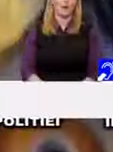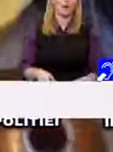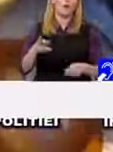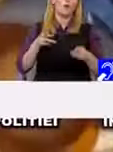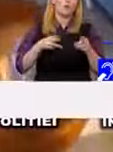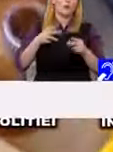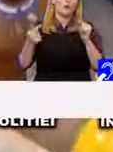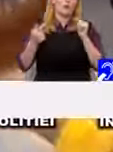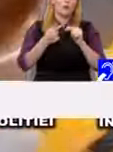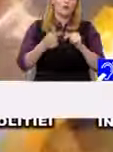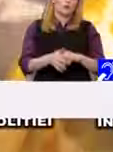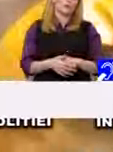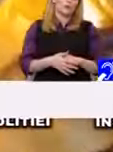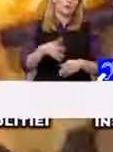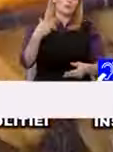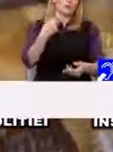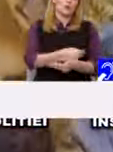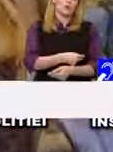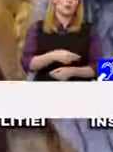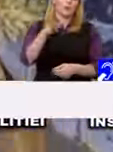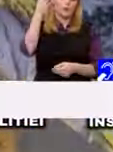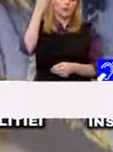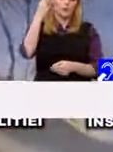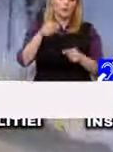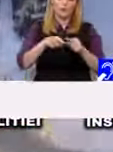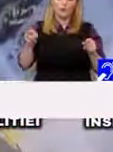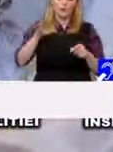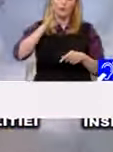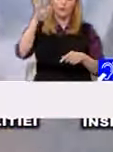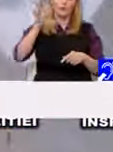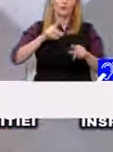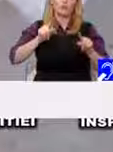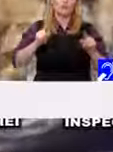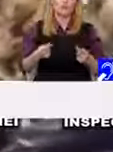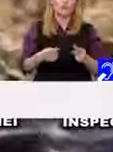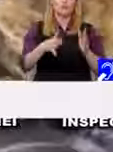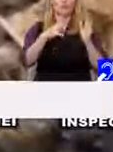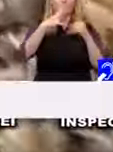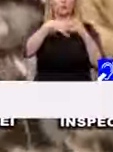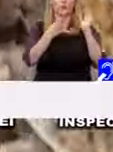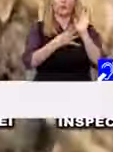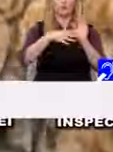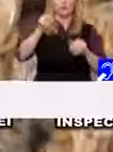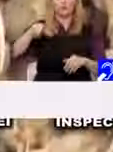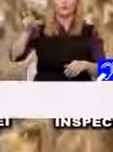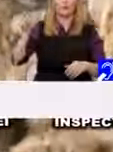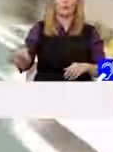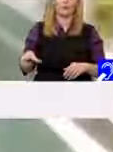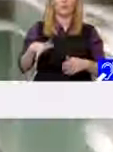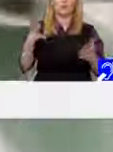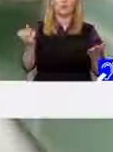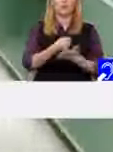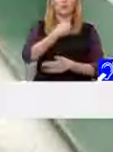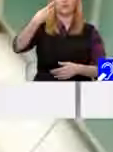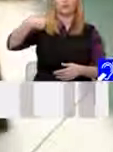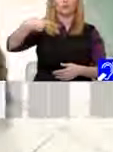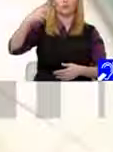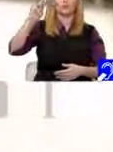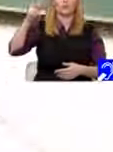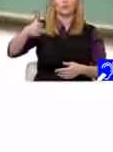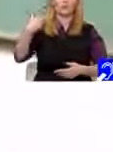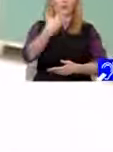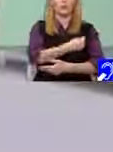Operațiune antidrog de amploare în Republica Moldova. În cursul dimineții au fost reținute peste 19 persoane și ridicate peste 20 de